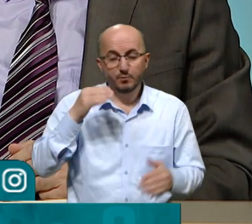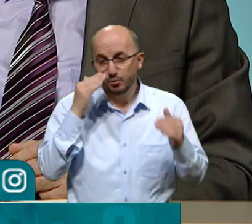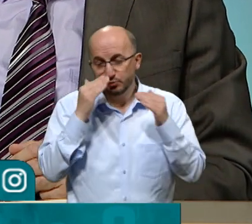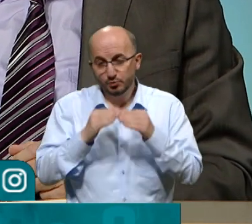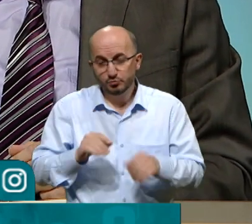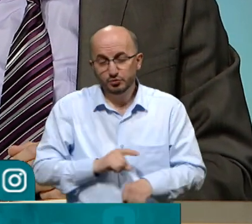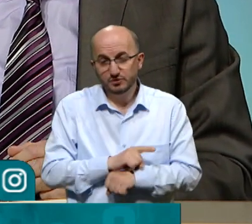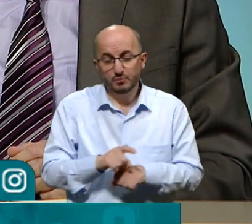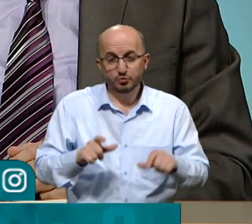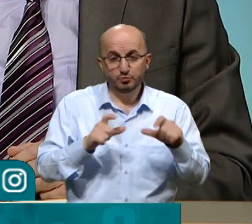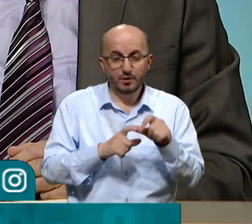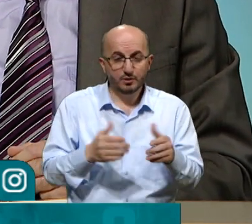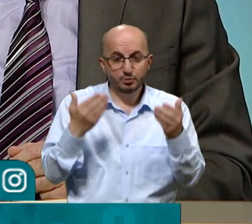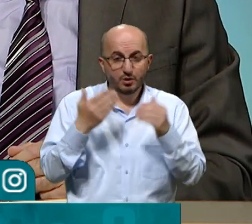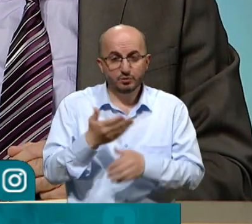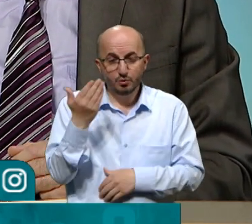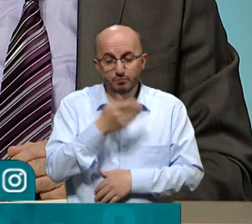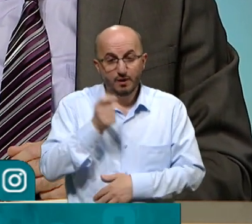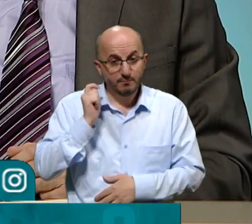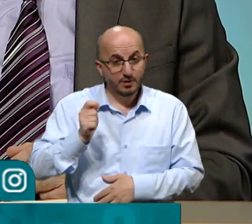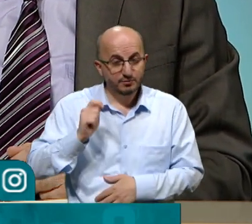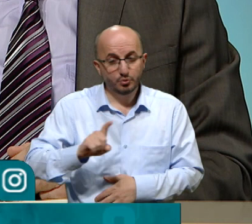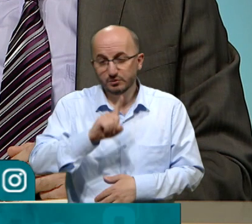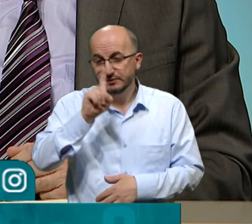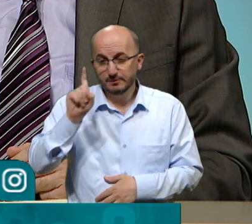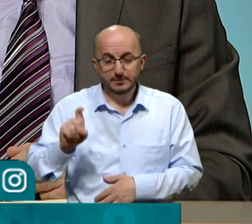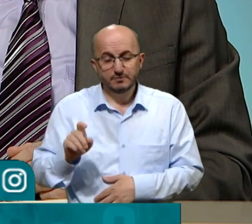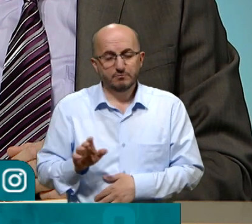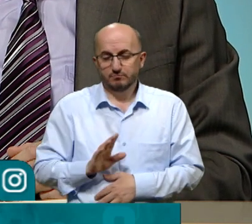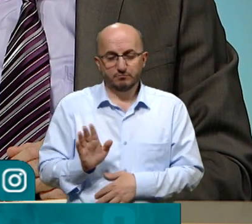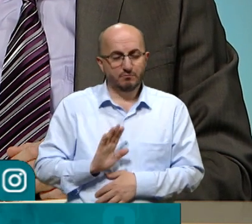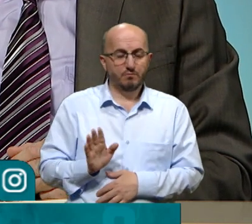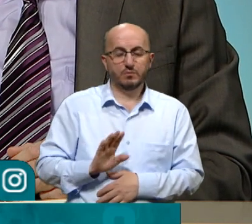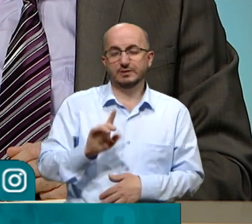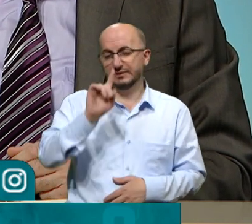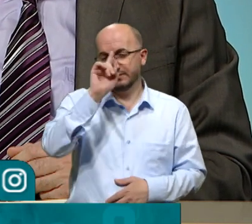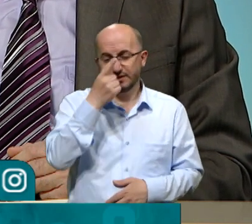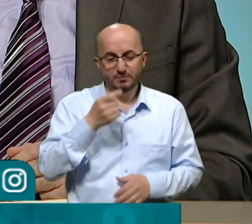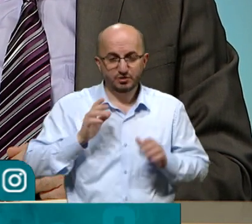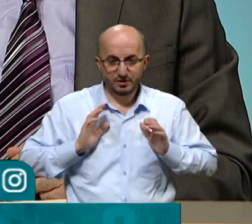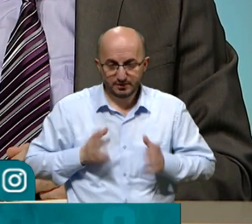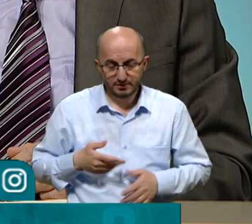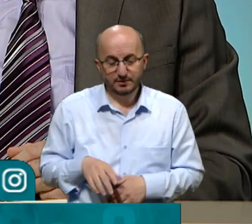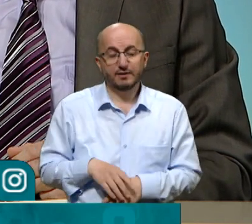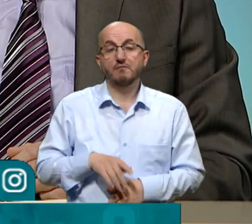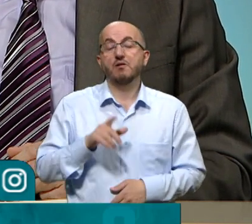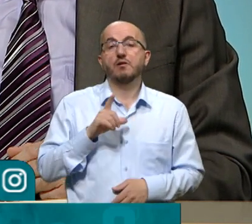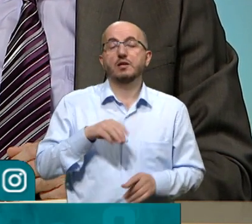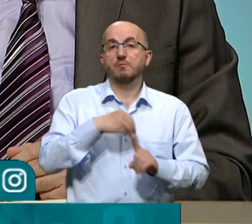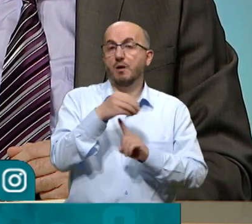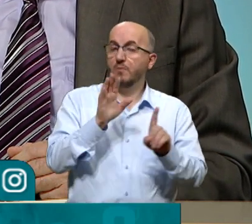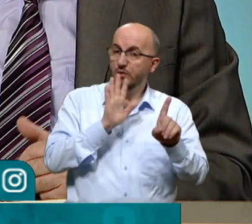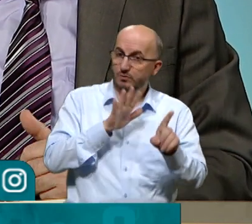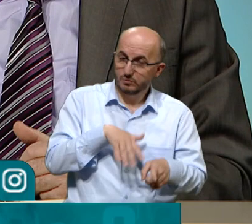uyuduğumuzda Sübhaneke duasını okumak zorunda mıyız diyor Hayır gerekli Ferdi olarak kılarken gerekse imama